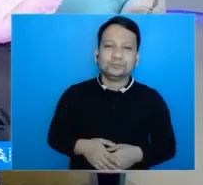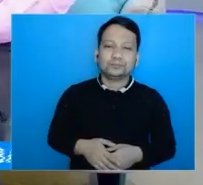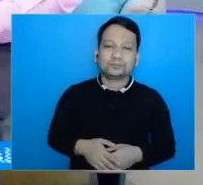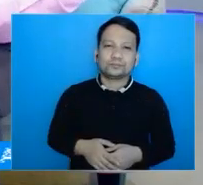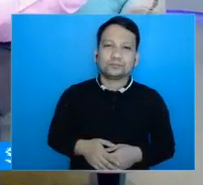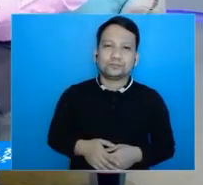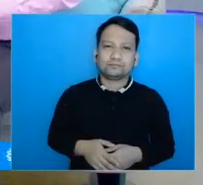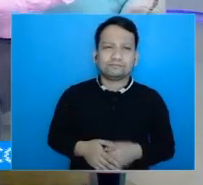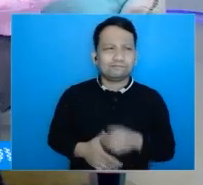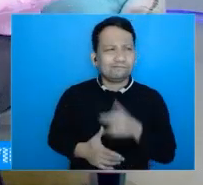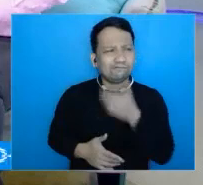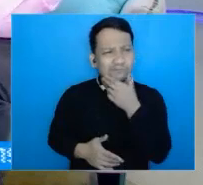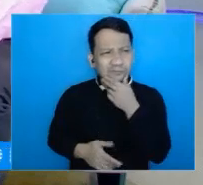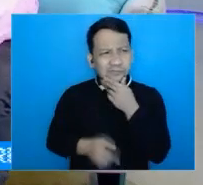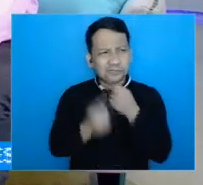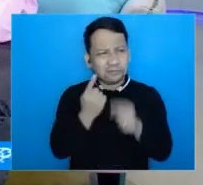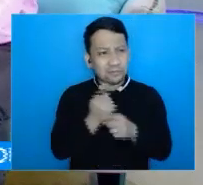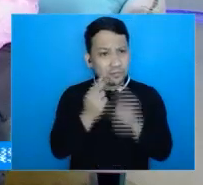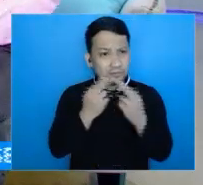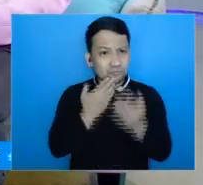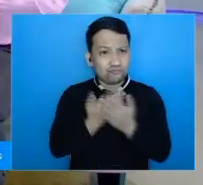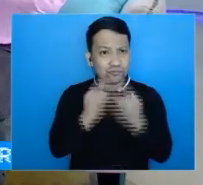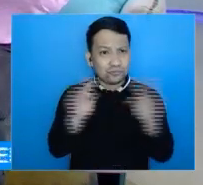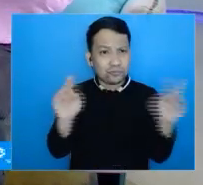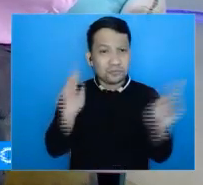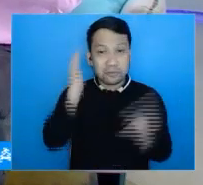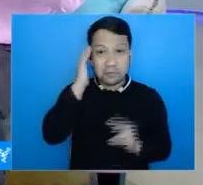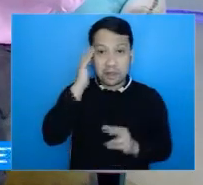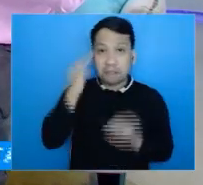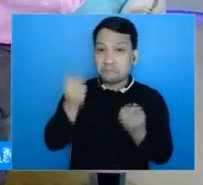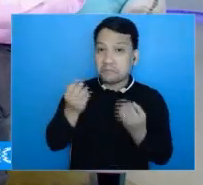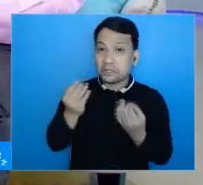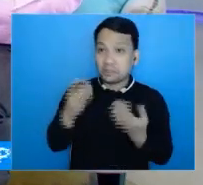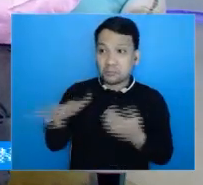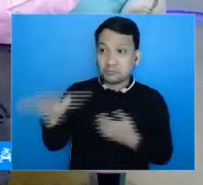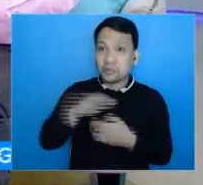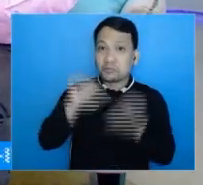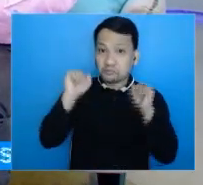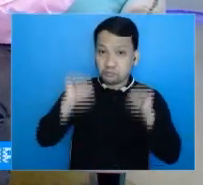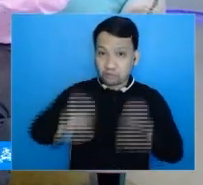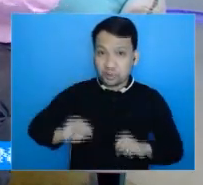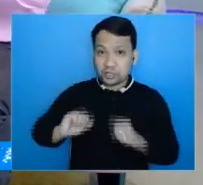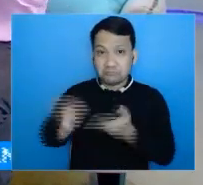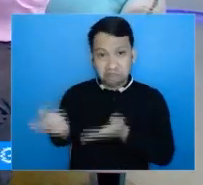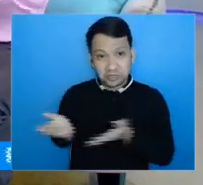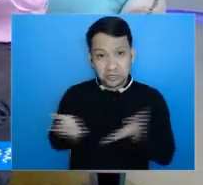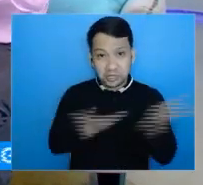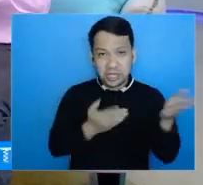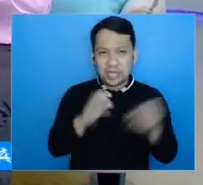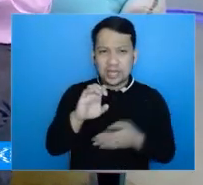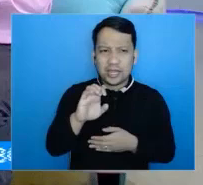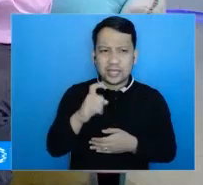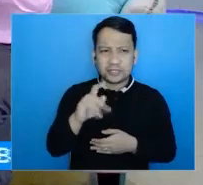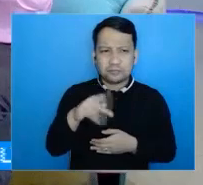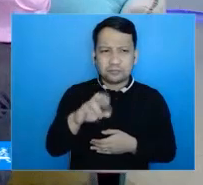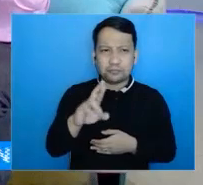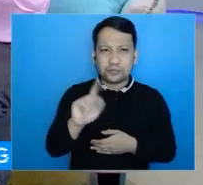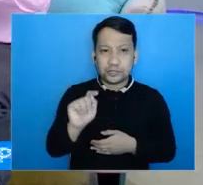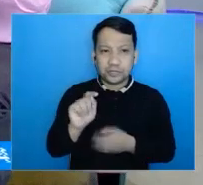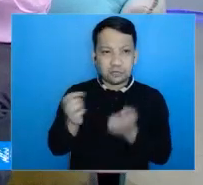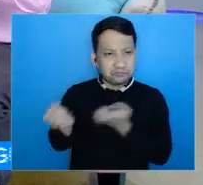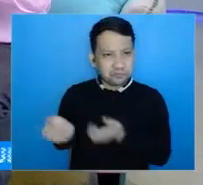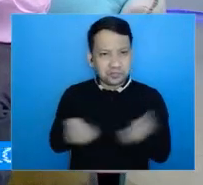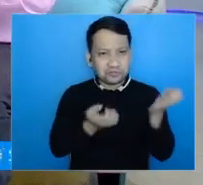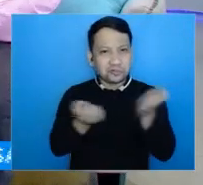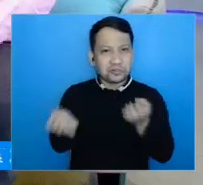Interesting. This is really great news kasi nga, di ba, alam natin na marami naman tayong pwede talagang i-export. Oo. No? And after 10 years, imagine, pwede na